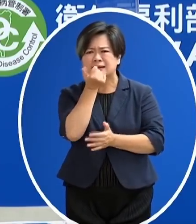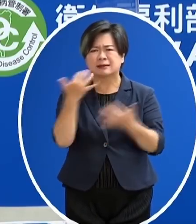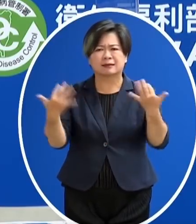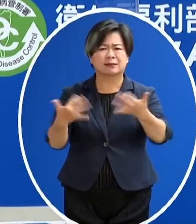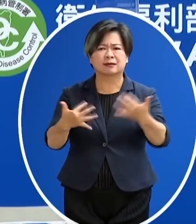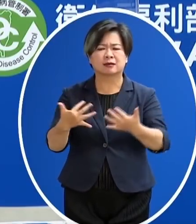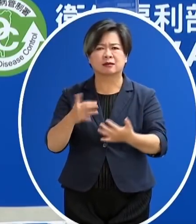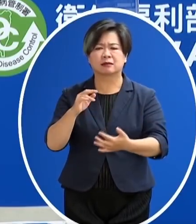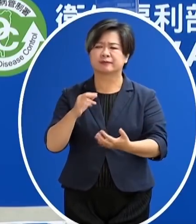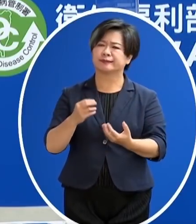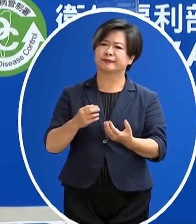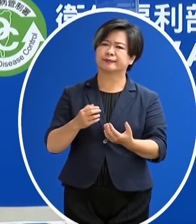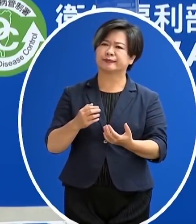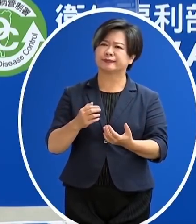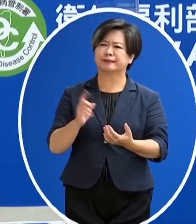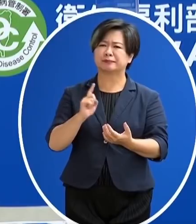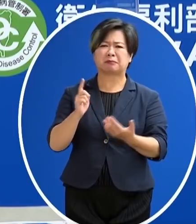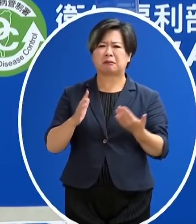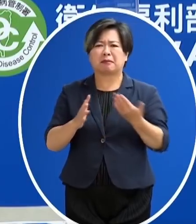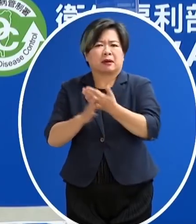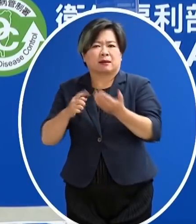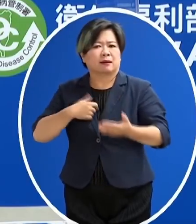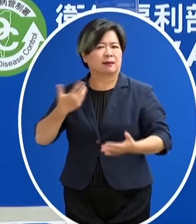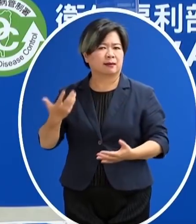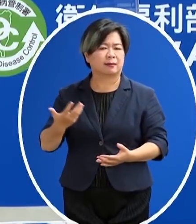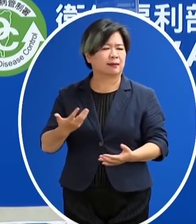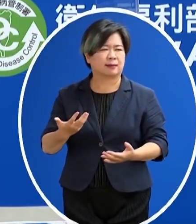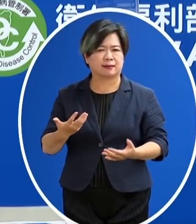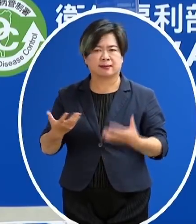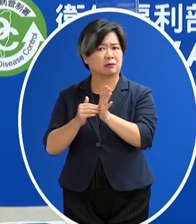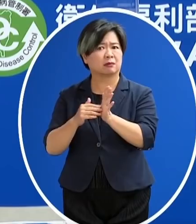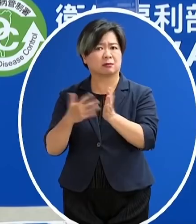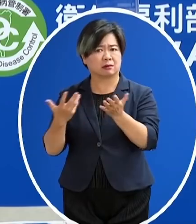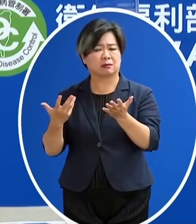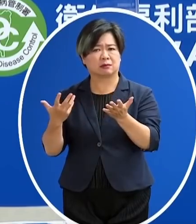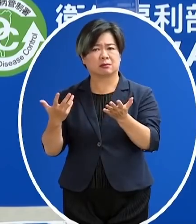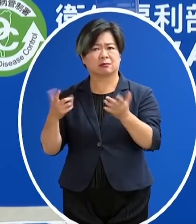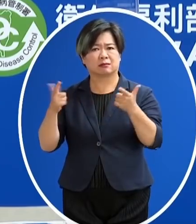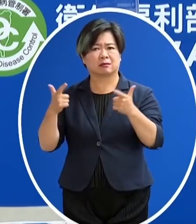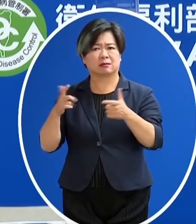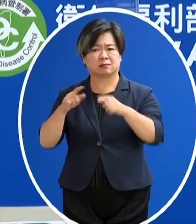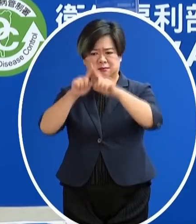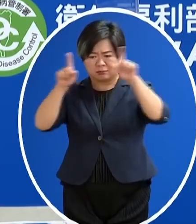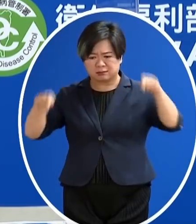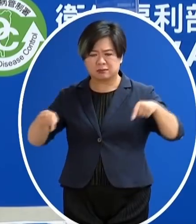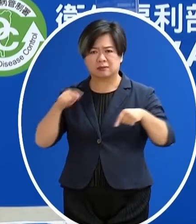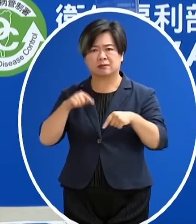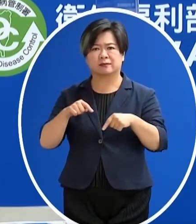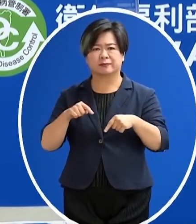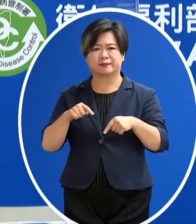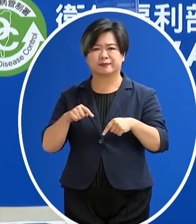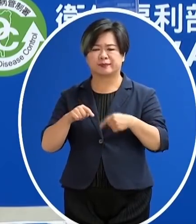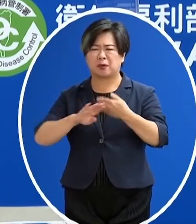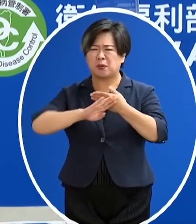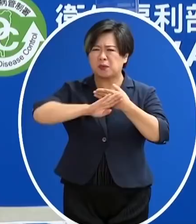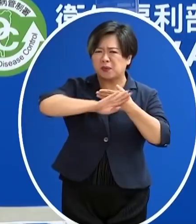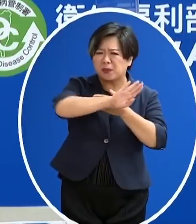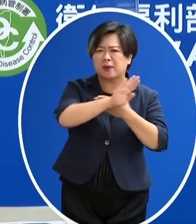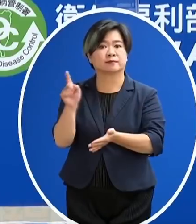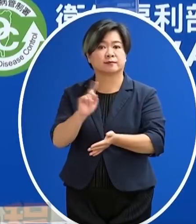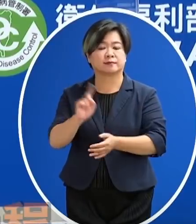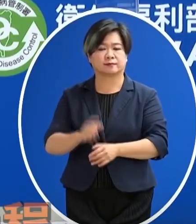题或是什么，我不知道。好，但是我是感受到，不是因为合约内的问题，而是合约外的问